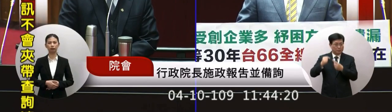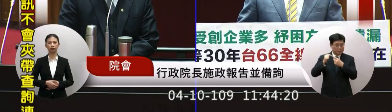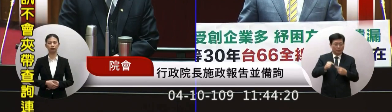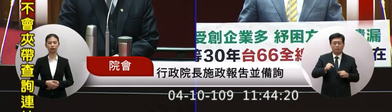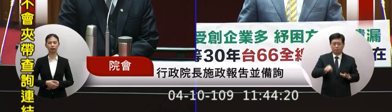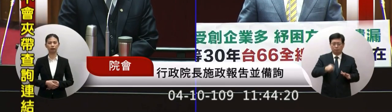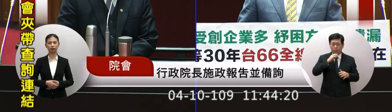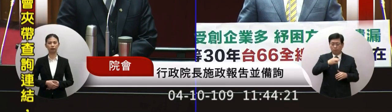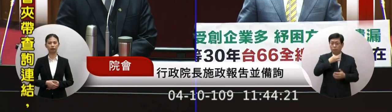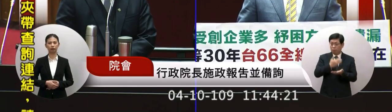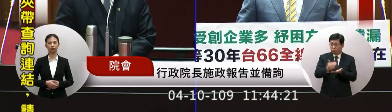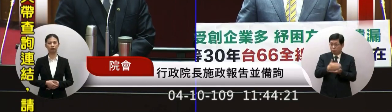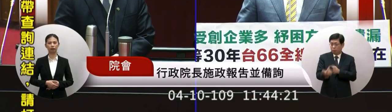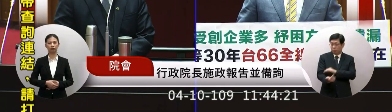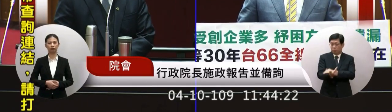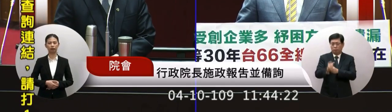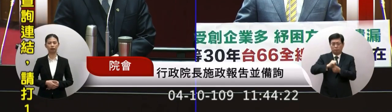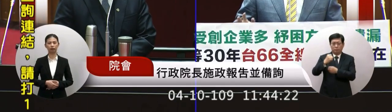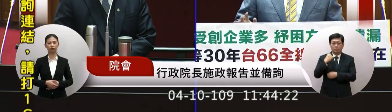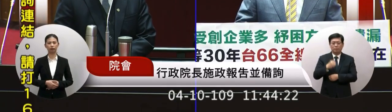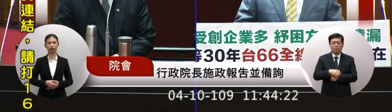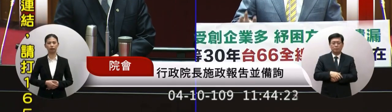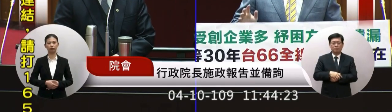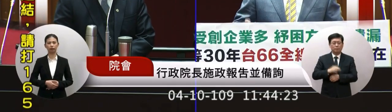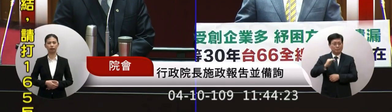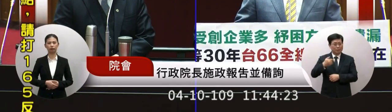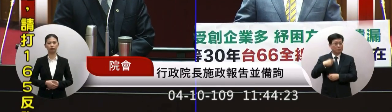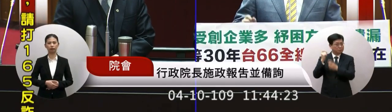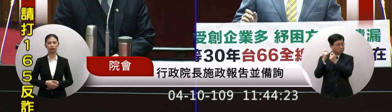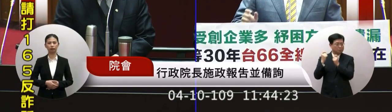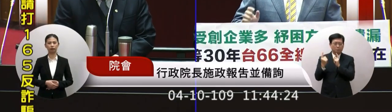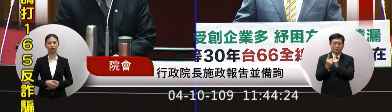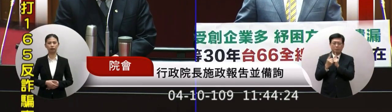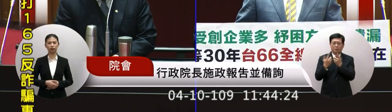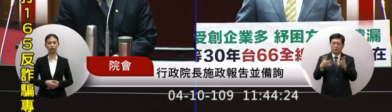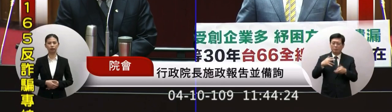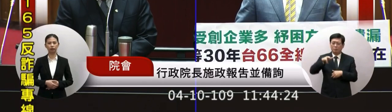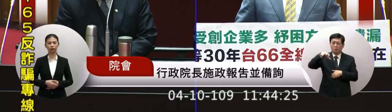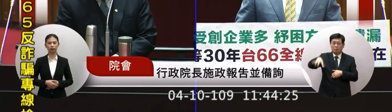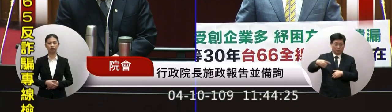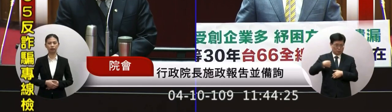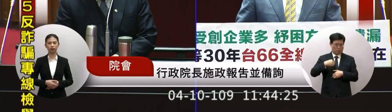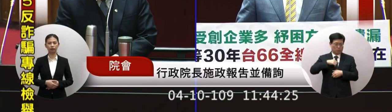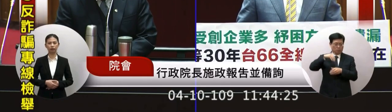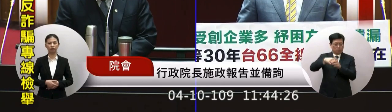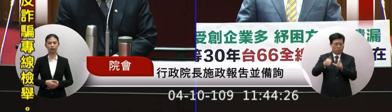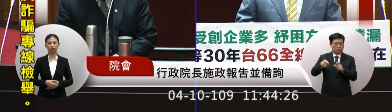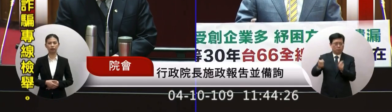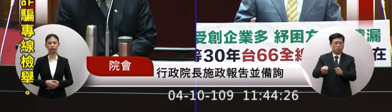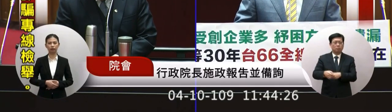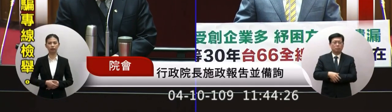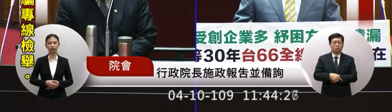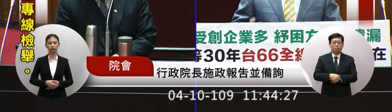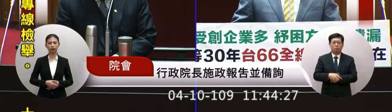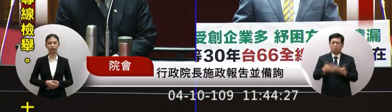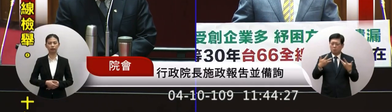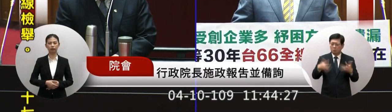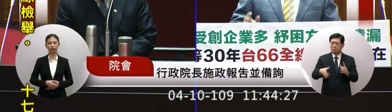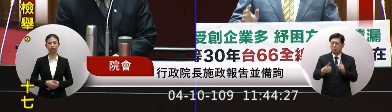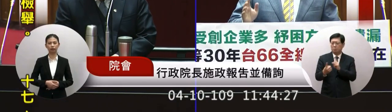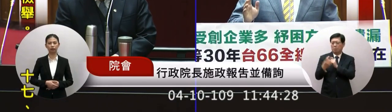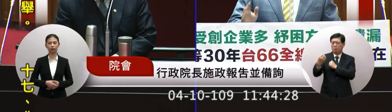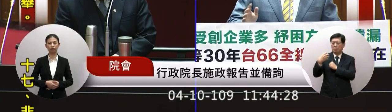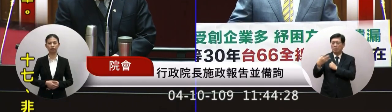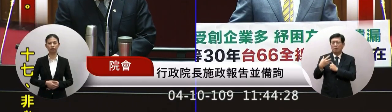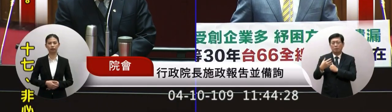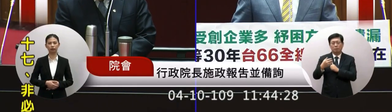个纾困的部分呢，一定要来加强哈。但是最近我遇到哈，因为机场就在我的选区里面哈，我遇到了一些案例哈，在这